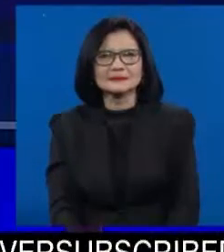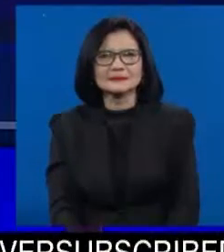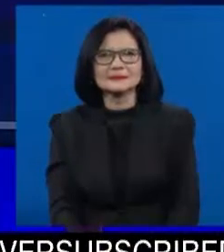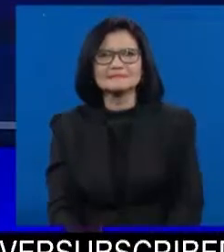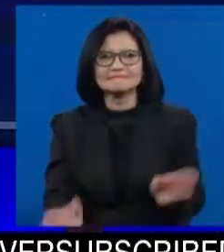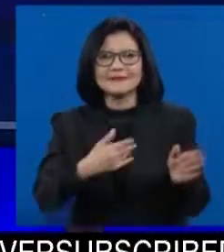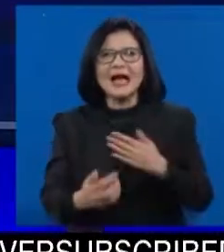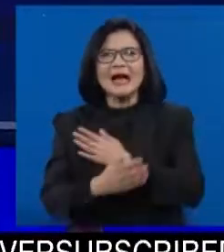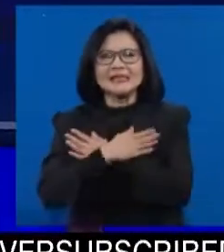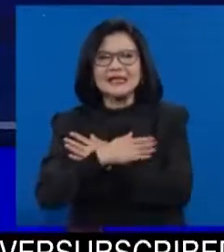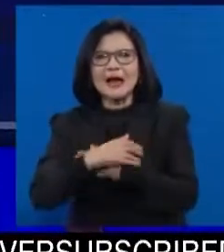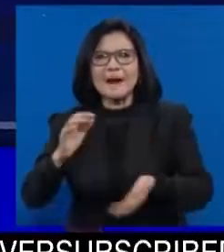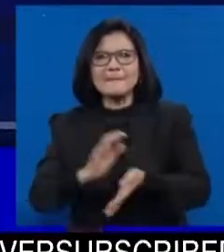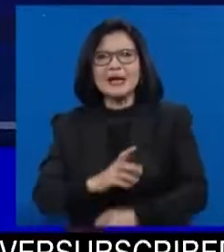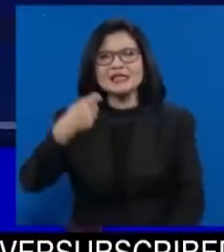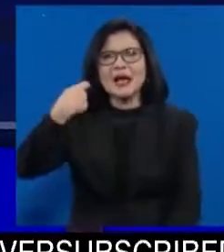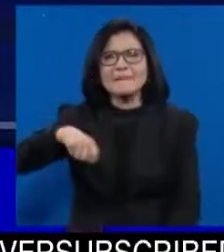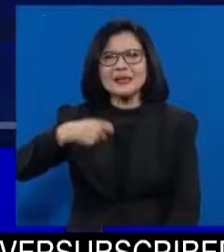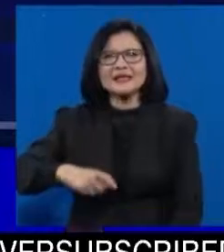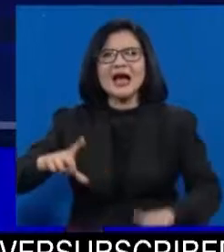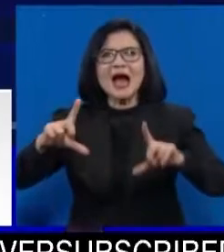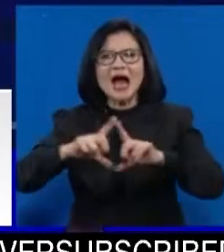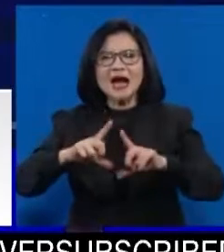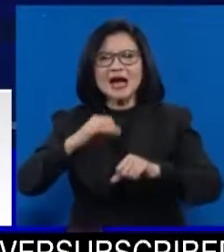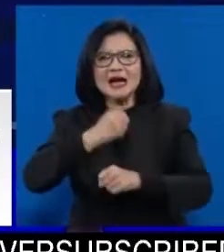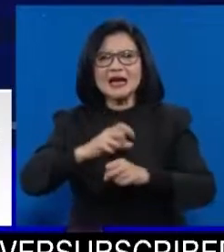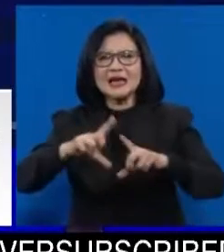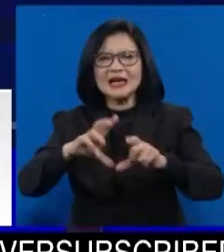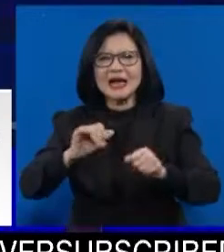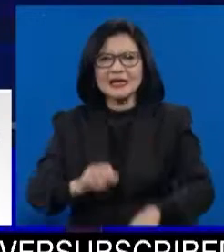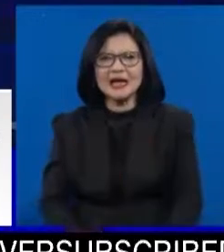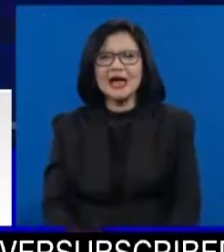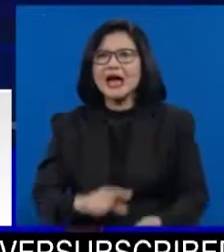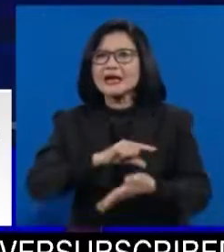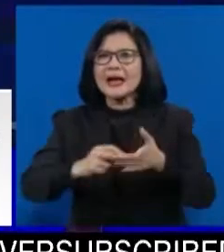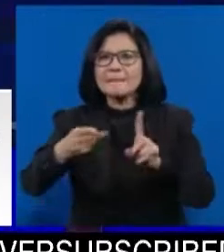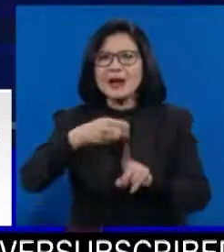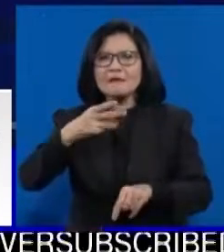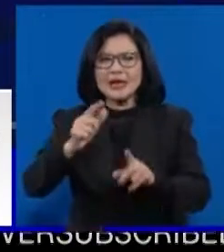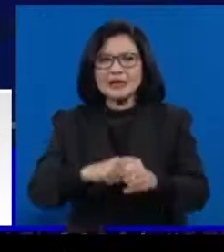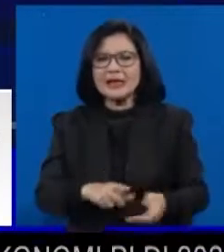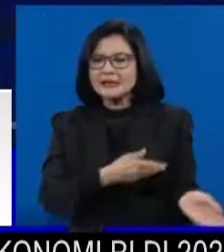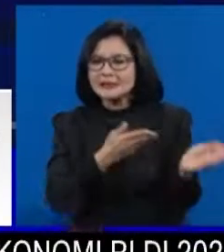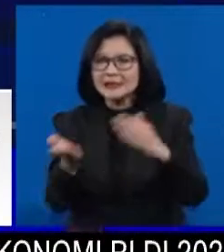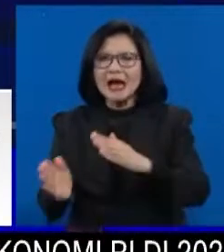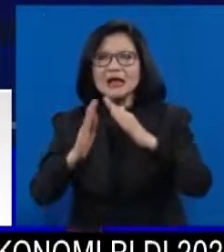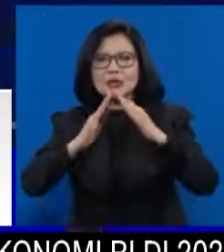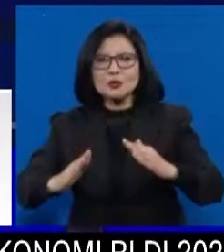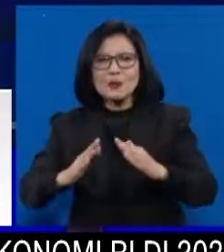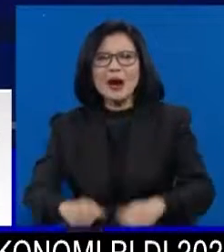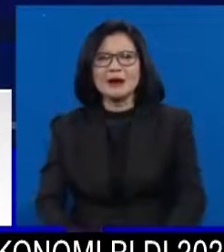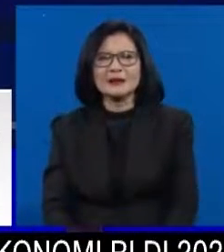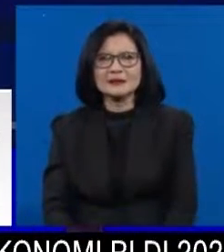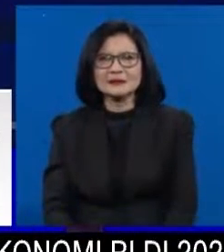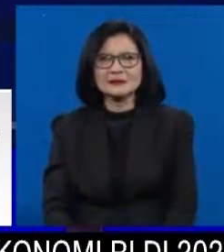Selanjutnya, jenazah mantan Menteri Agraria dan Tata Ruang Ferry Mursyedan Baldan Jumat sore tiba di rumah duka di Jalan Anggrek